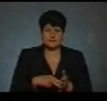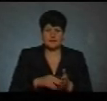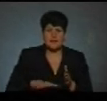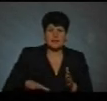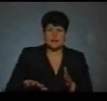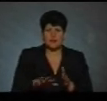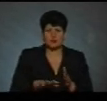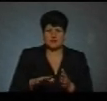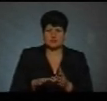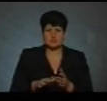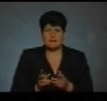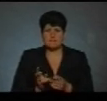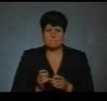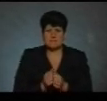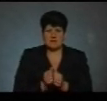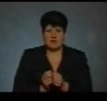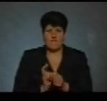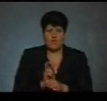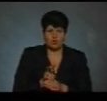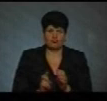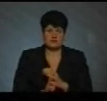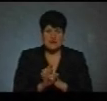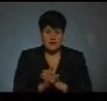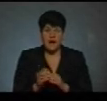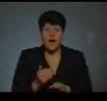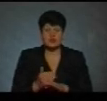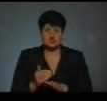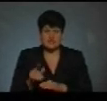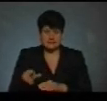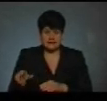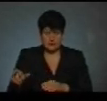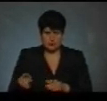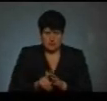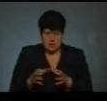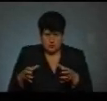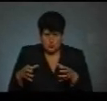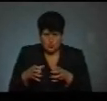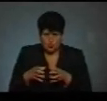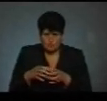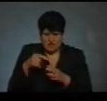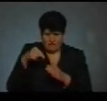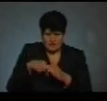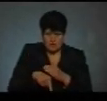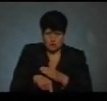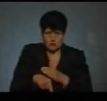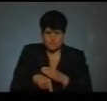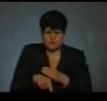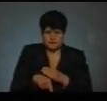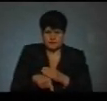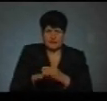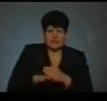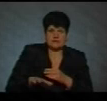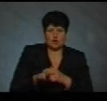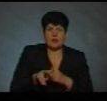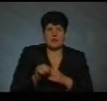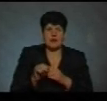площадці перед входом в храм, а частина почали скупчуватися внизу біля входу в храм, на територію